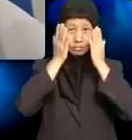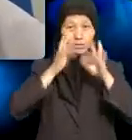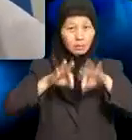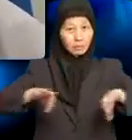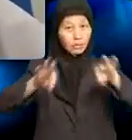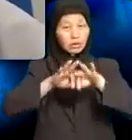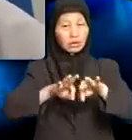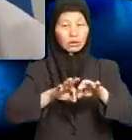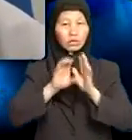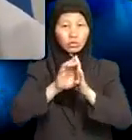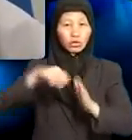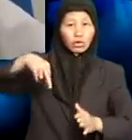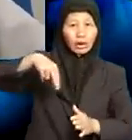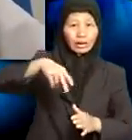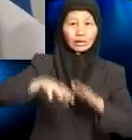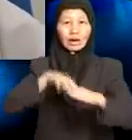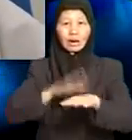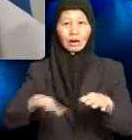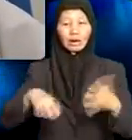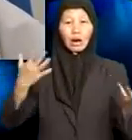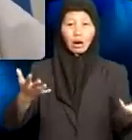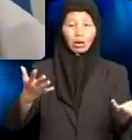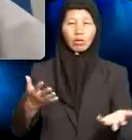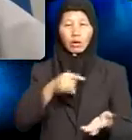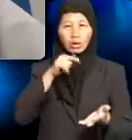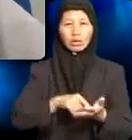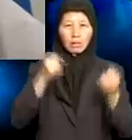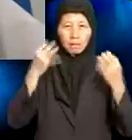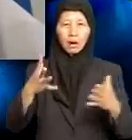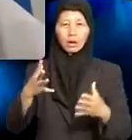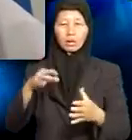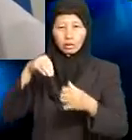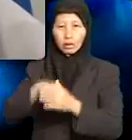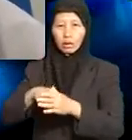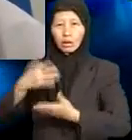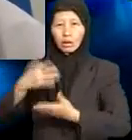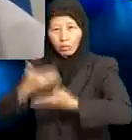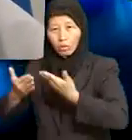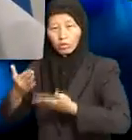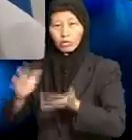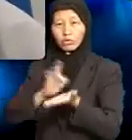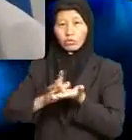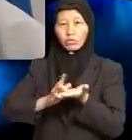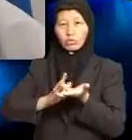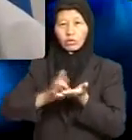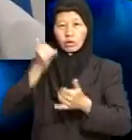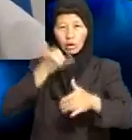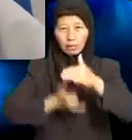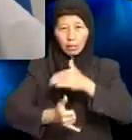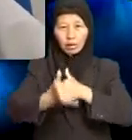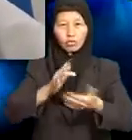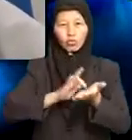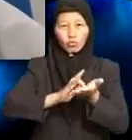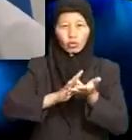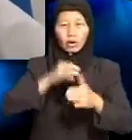badan. Contohnya kaki dan tangan, dan inilah yang banyak sekali terlibat dalam proses-proses perubatan pesakit, nak masukkan ubat